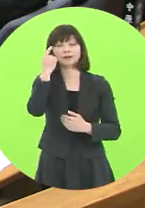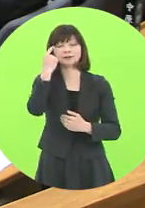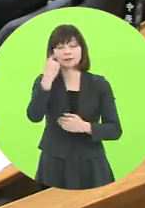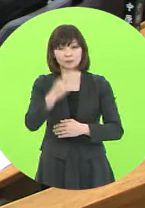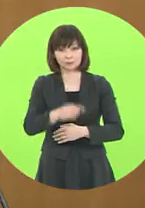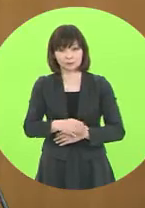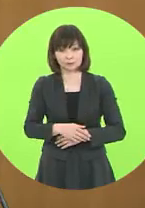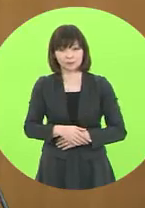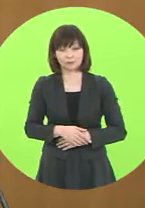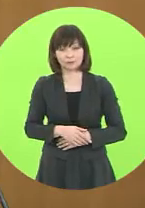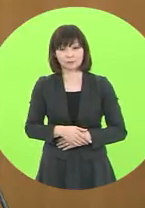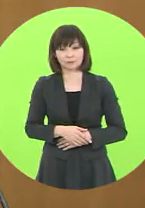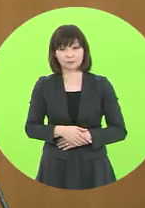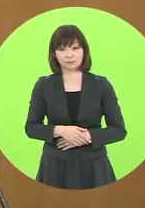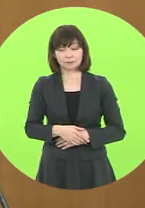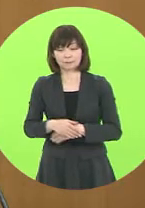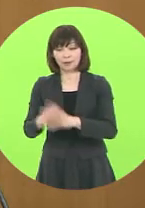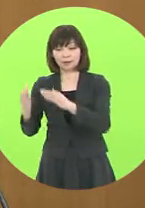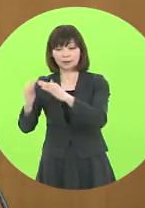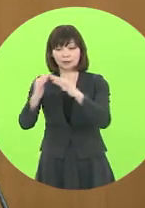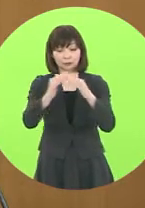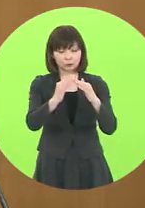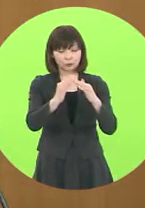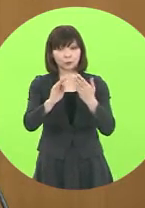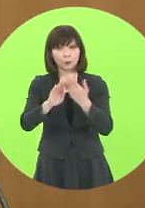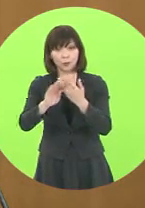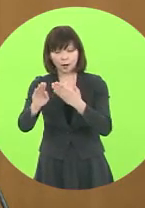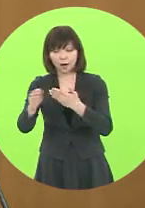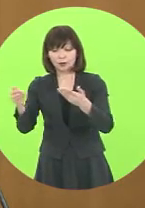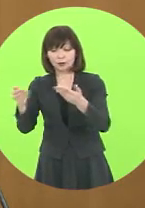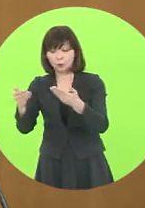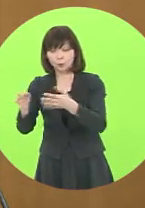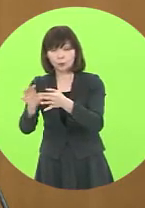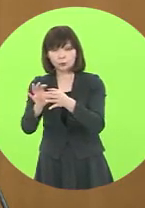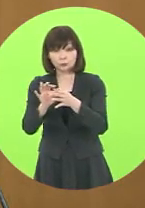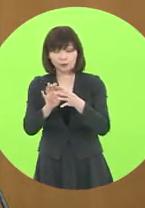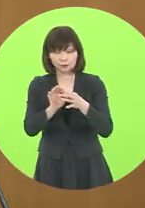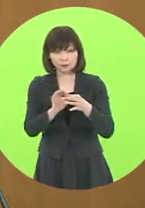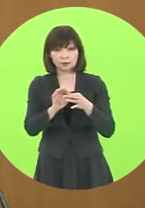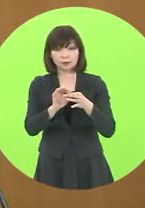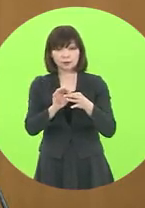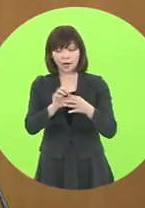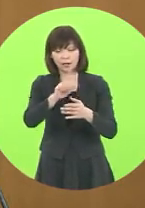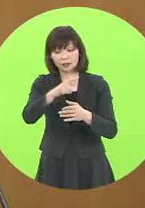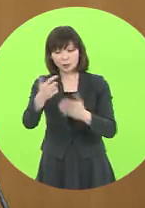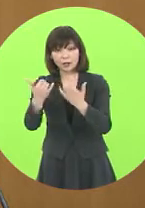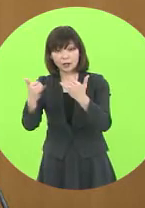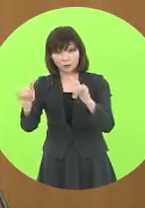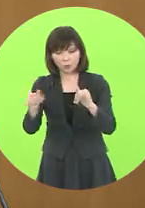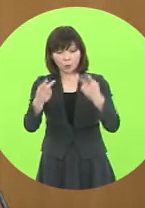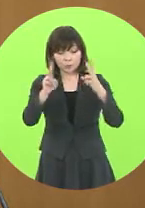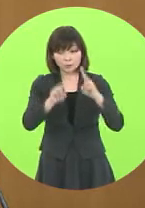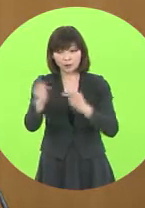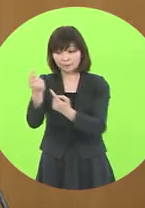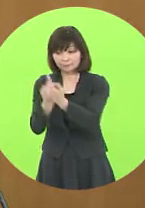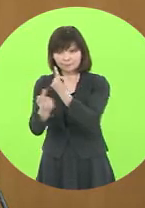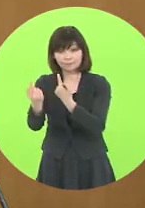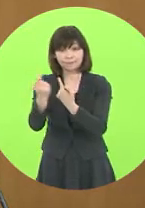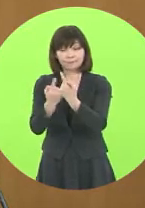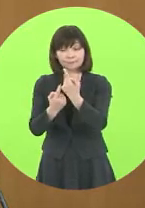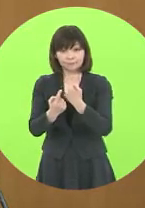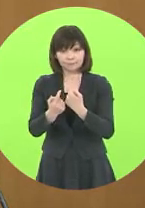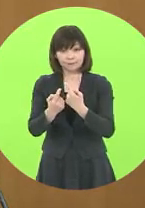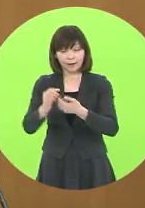ています。移住だけではなく、ビジネスを通じてこうした人材を広島に呼び込み、定期